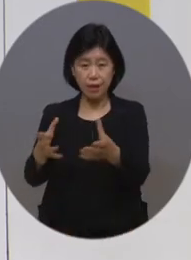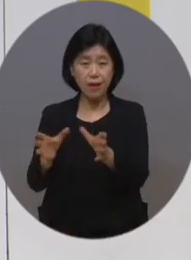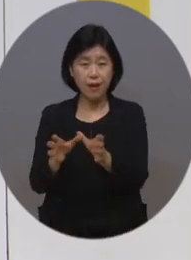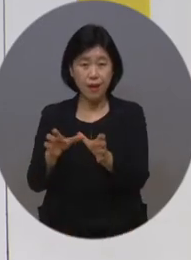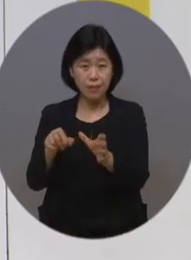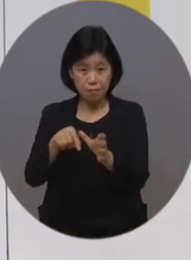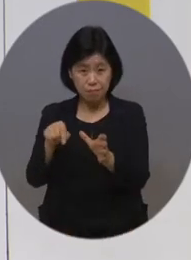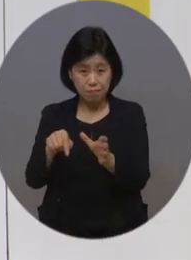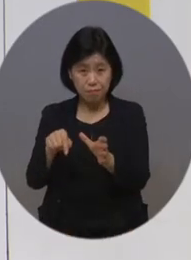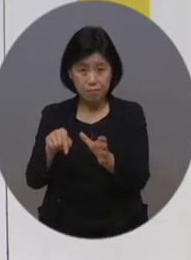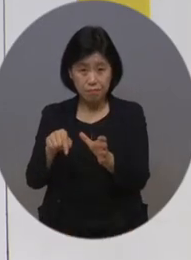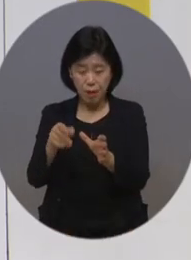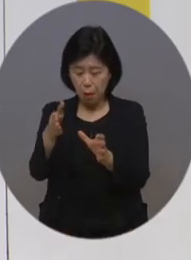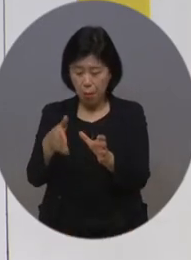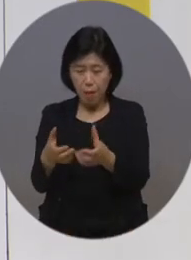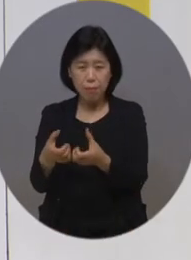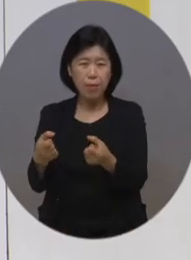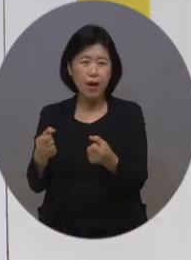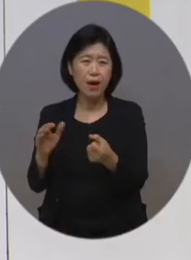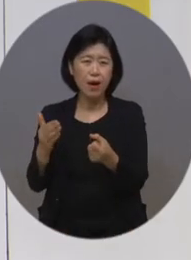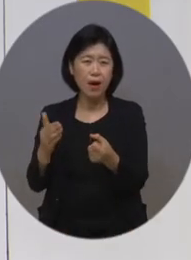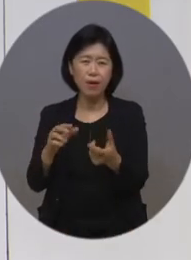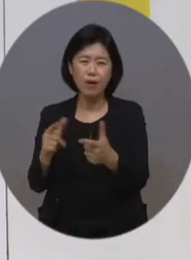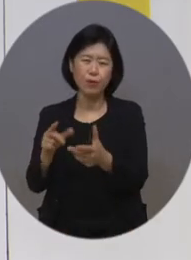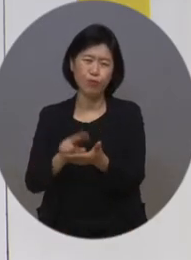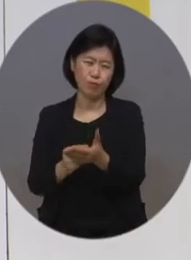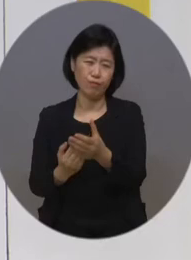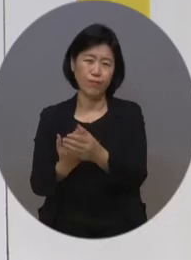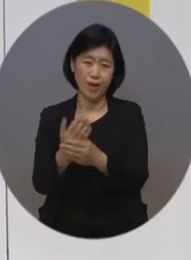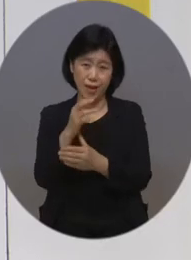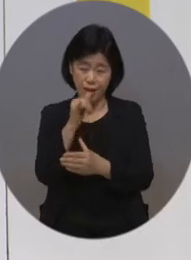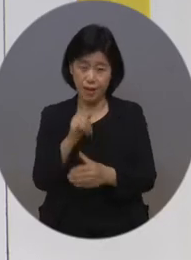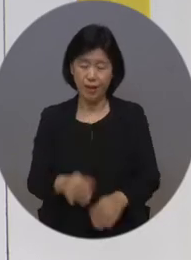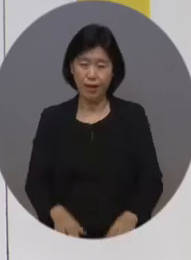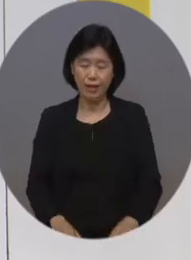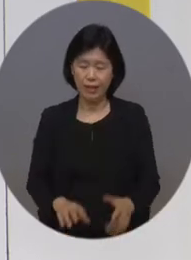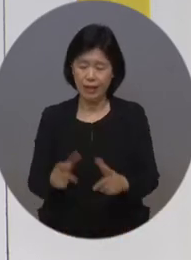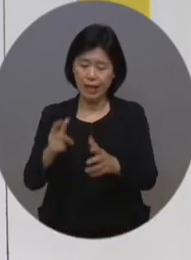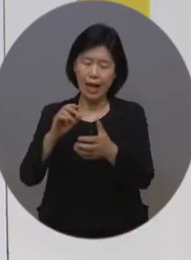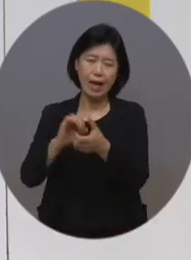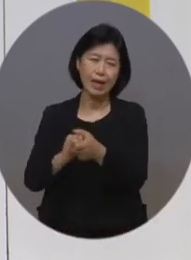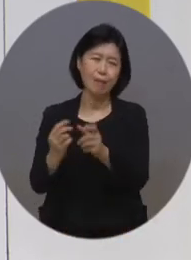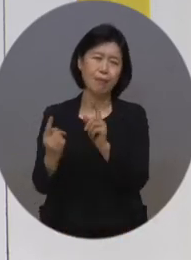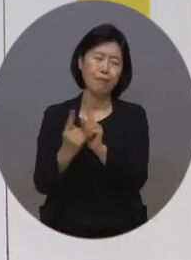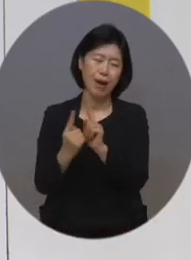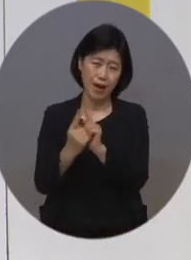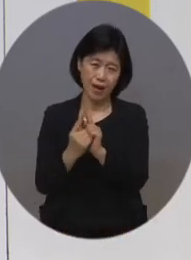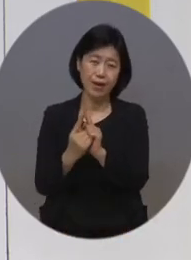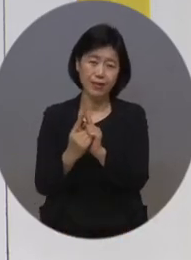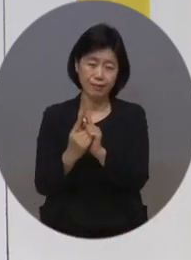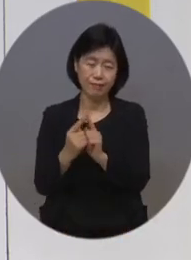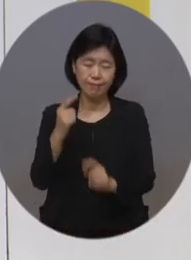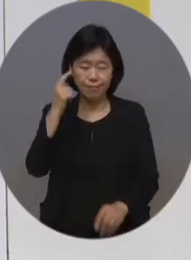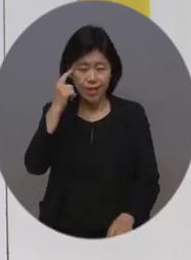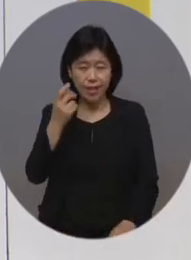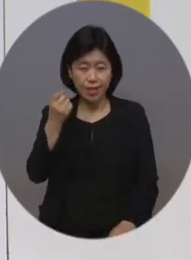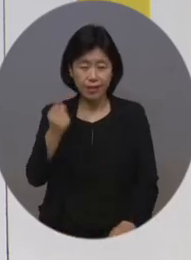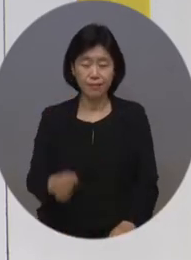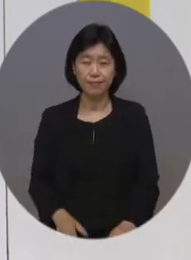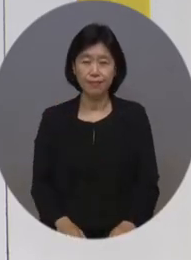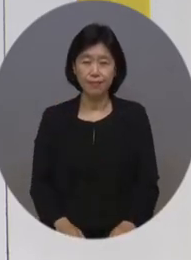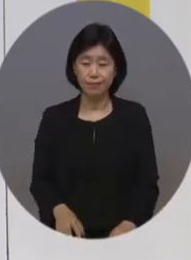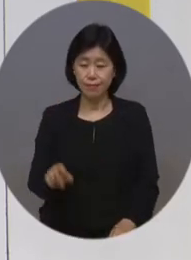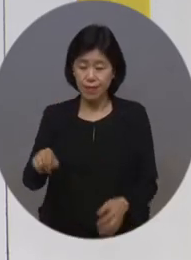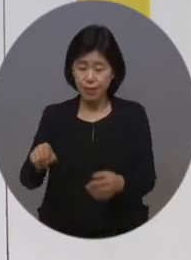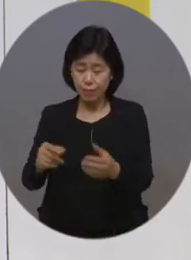상태에서 4 어 자기가 할 수 있는 그런 부분이 어 한계에 부딪혔다는 생각도 했고 거기에 대해서